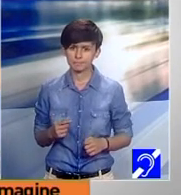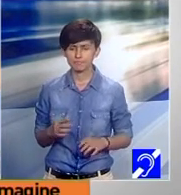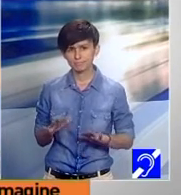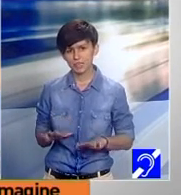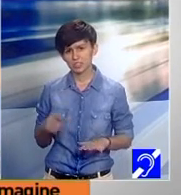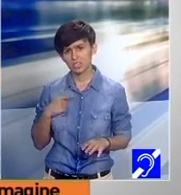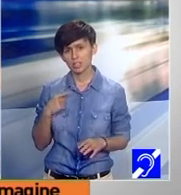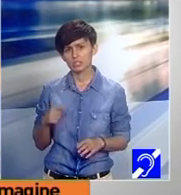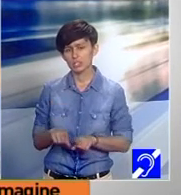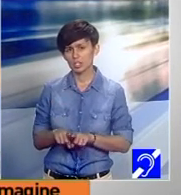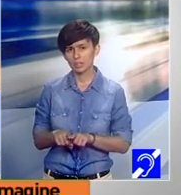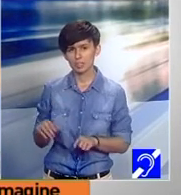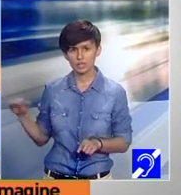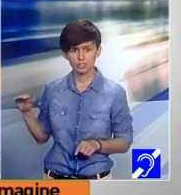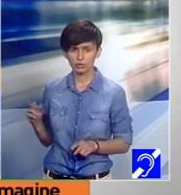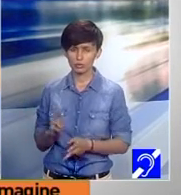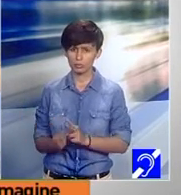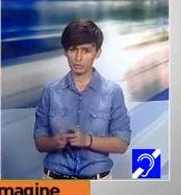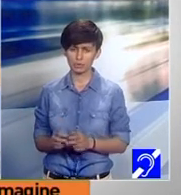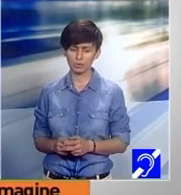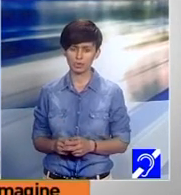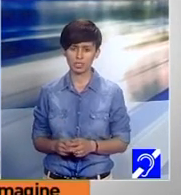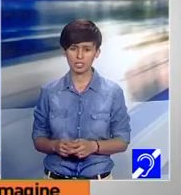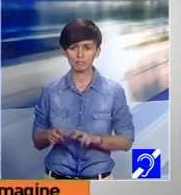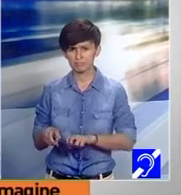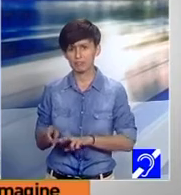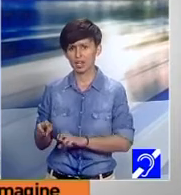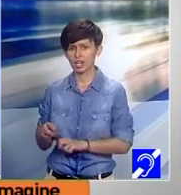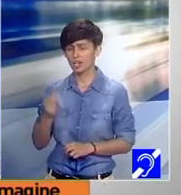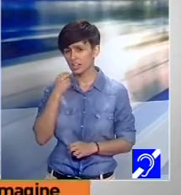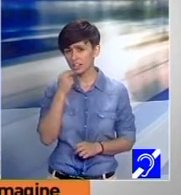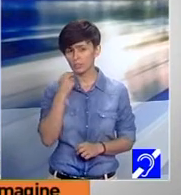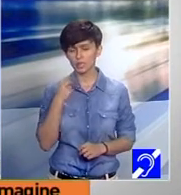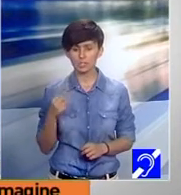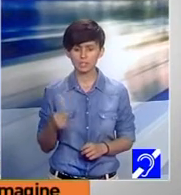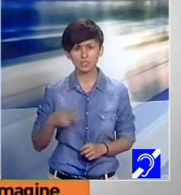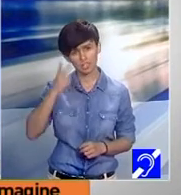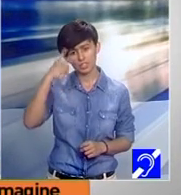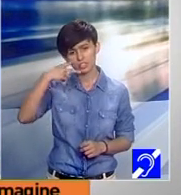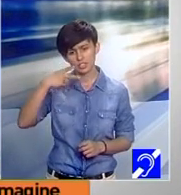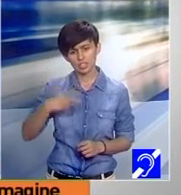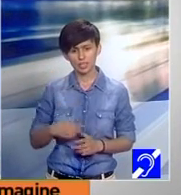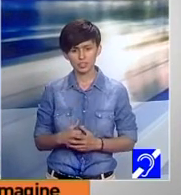cum un copil normal. Merge, mănâncă, arată multe lucruri, înțelege.